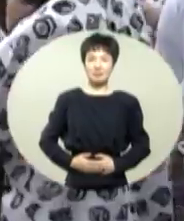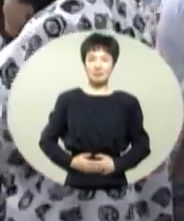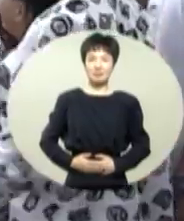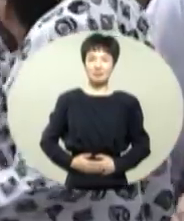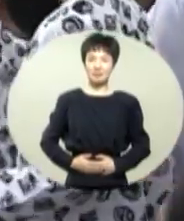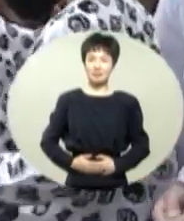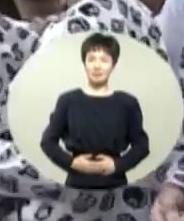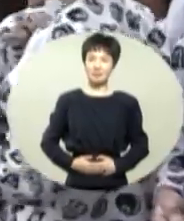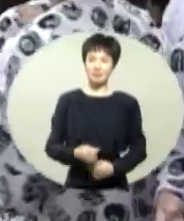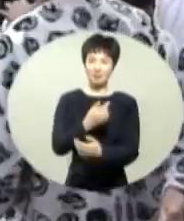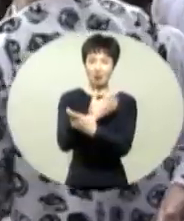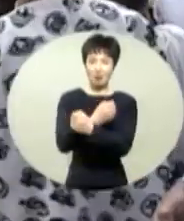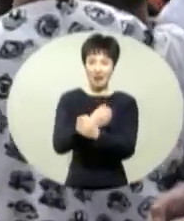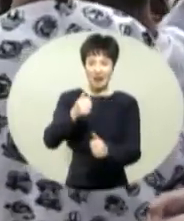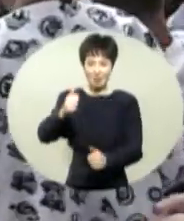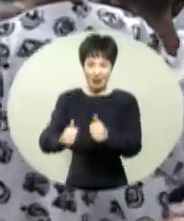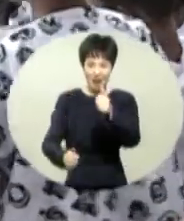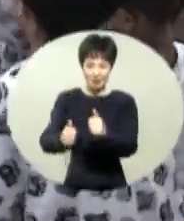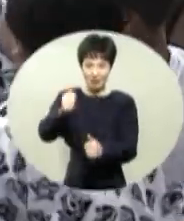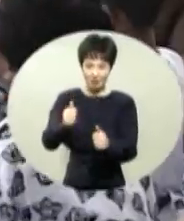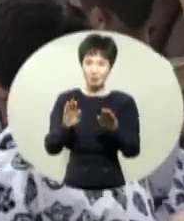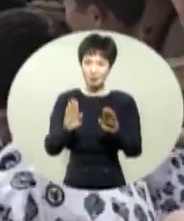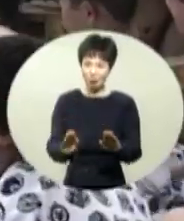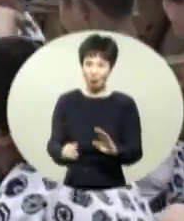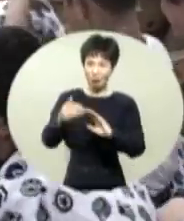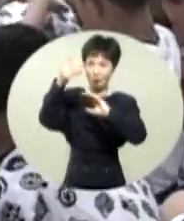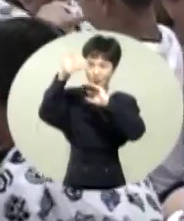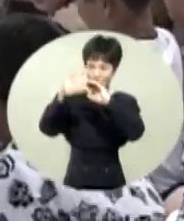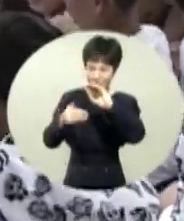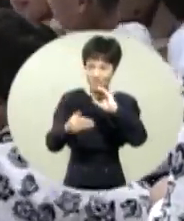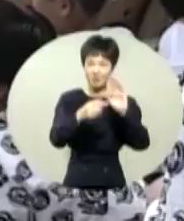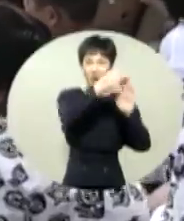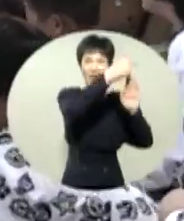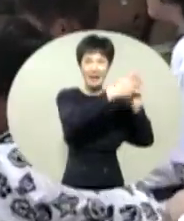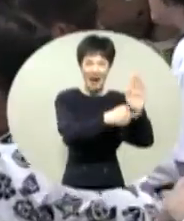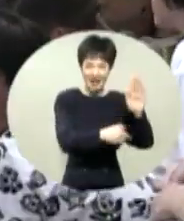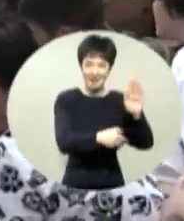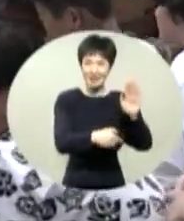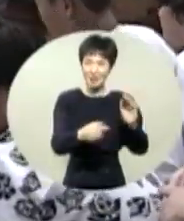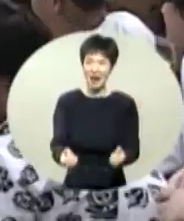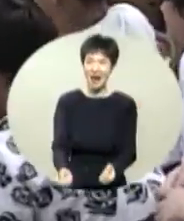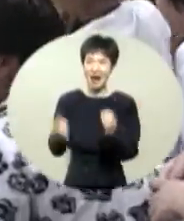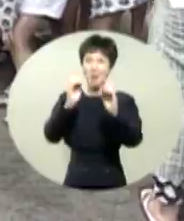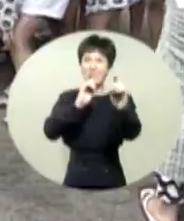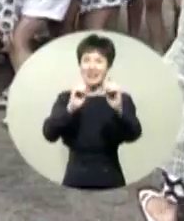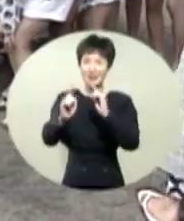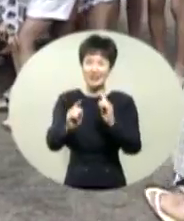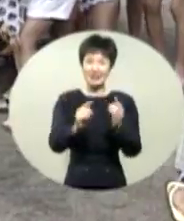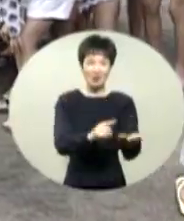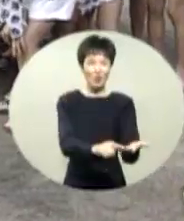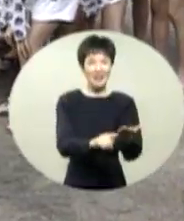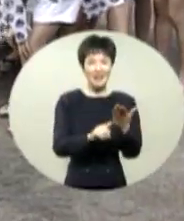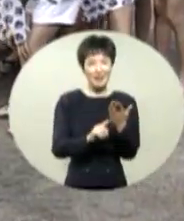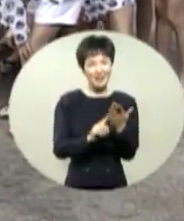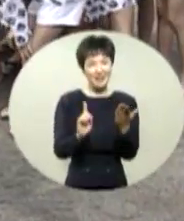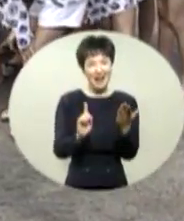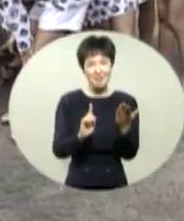ライバル同士の2人の課題は祭り。どんな作品が生まれるでしょうか。 こっち見